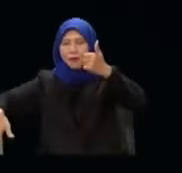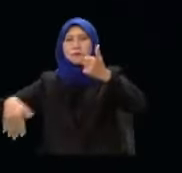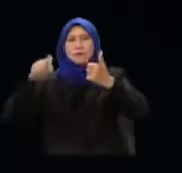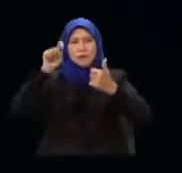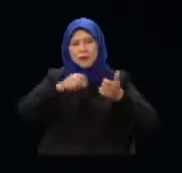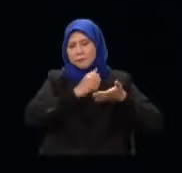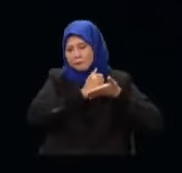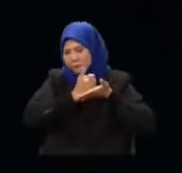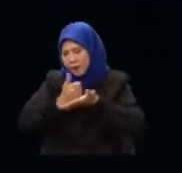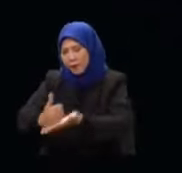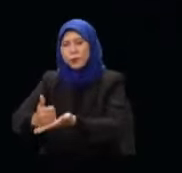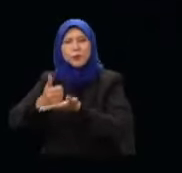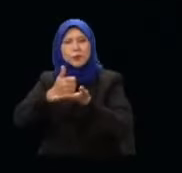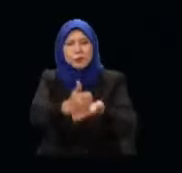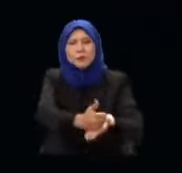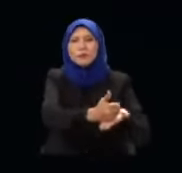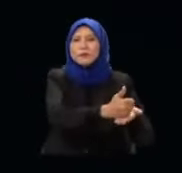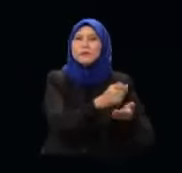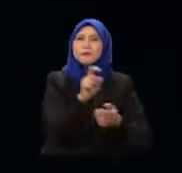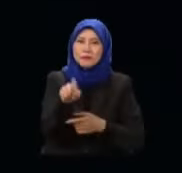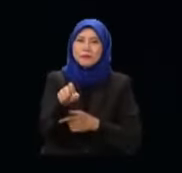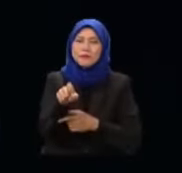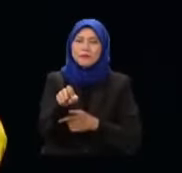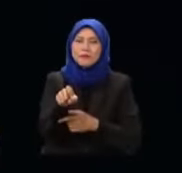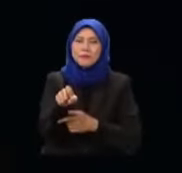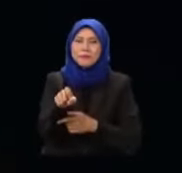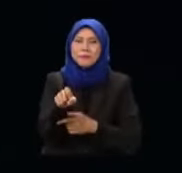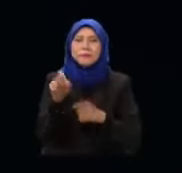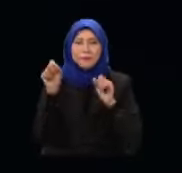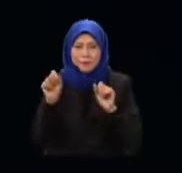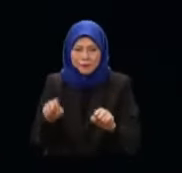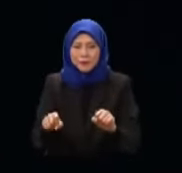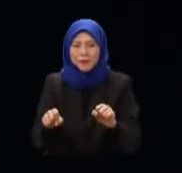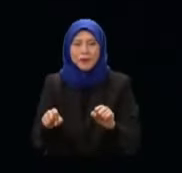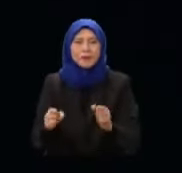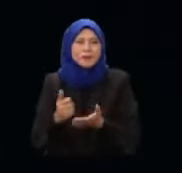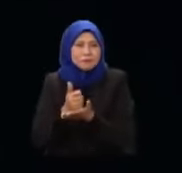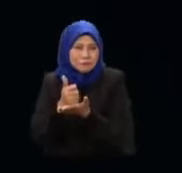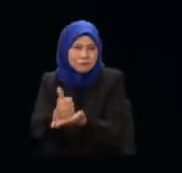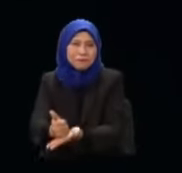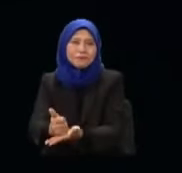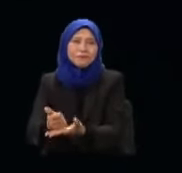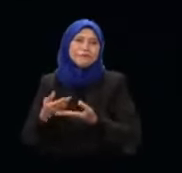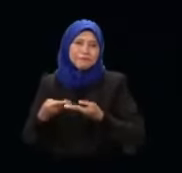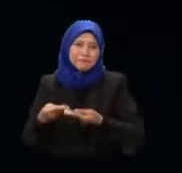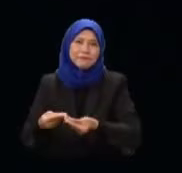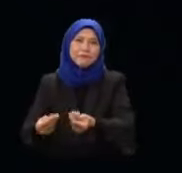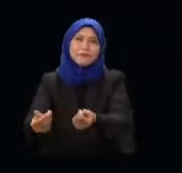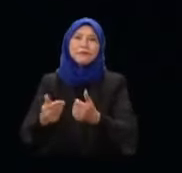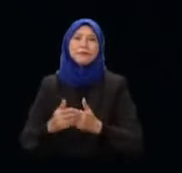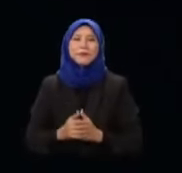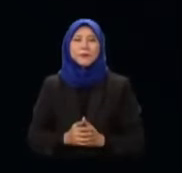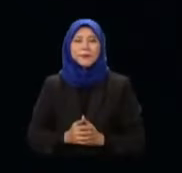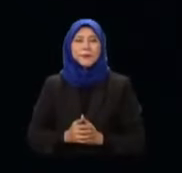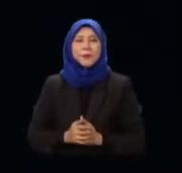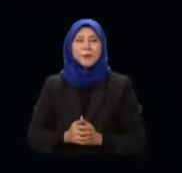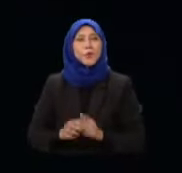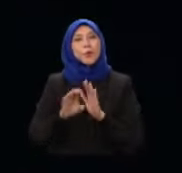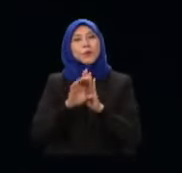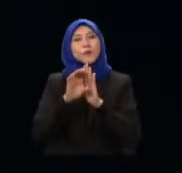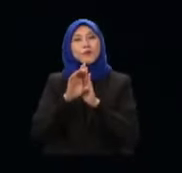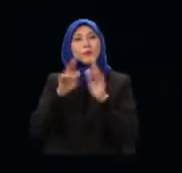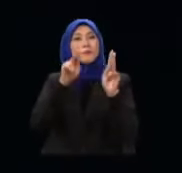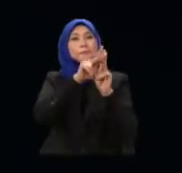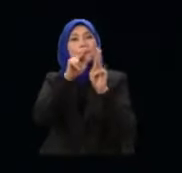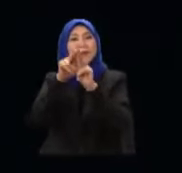a mungkin nemu mungkin dapat didekatkan lebih hanya ada antago masyarakat contoh di